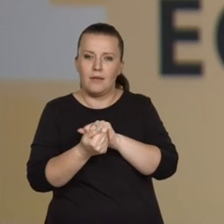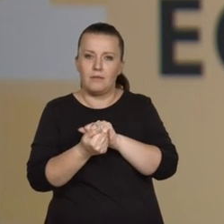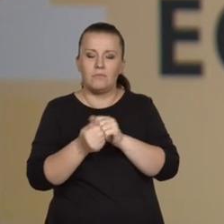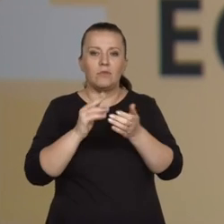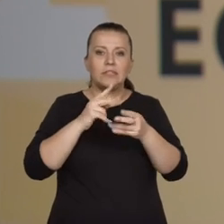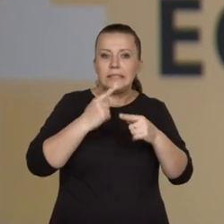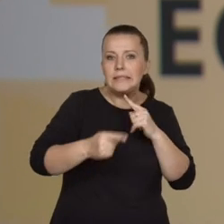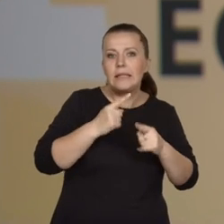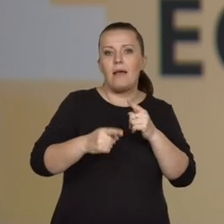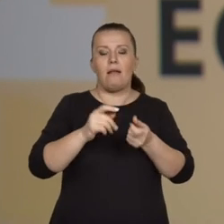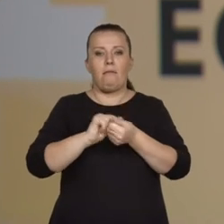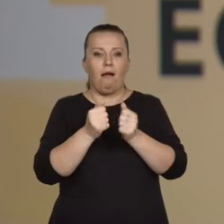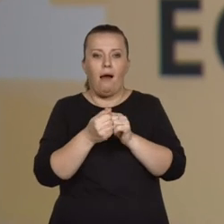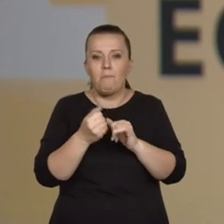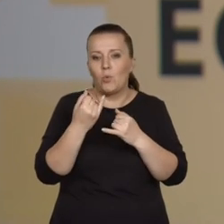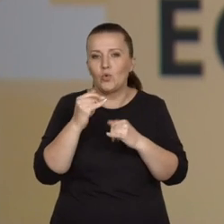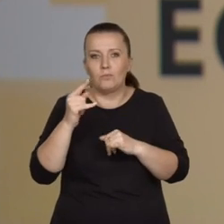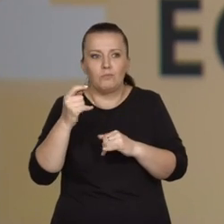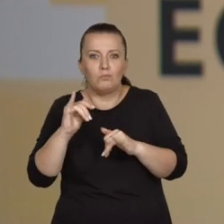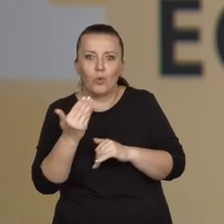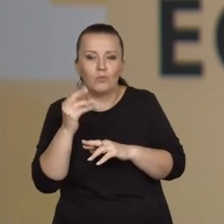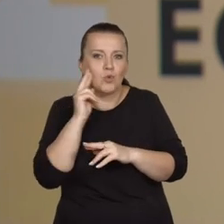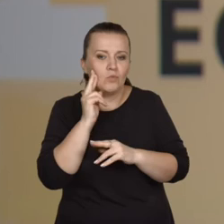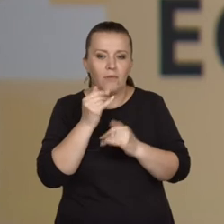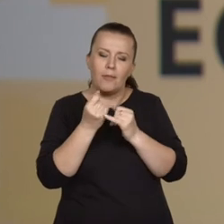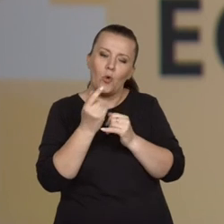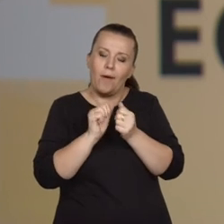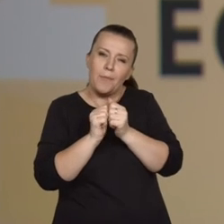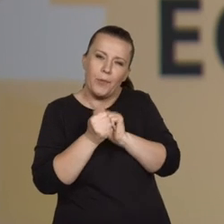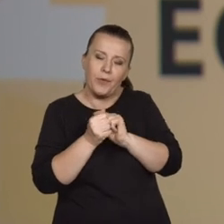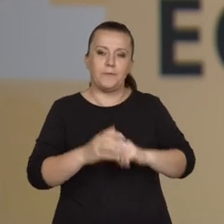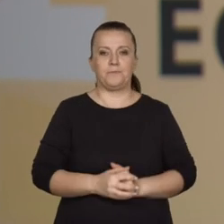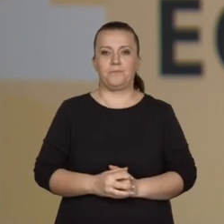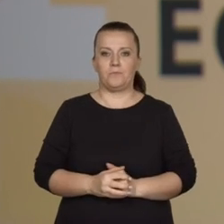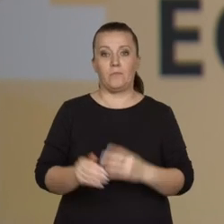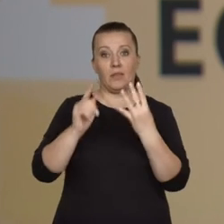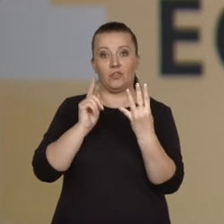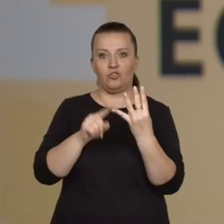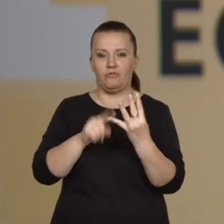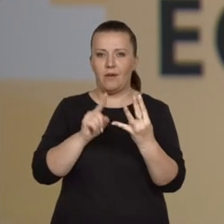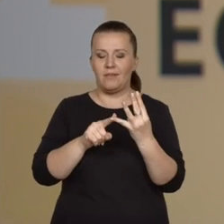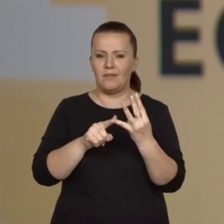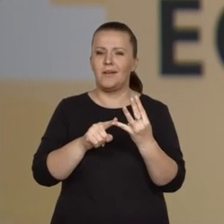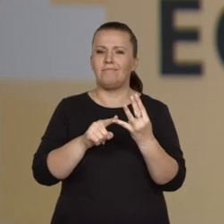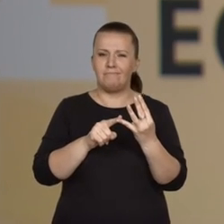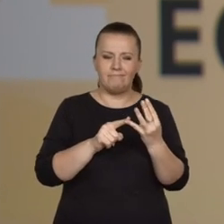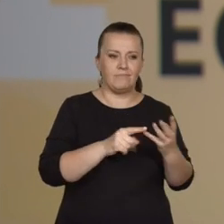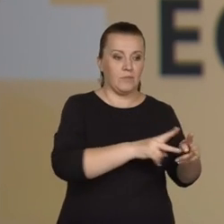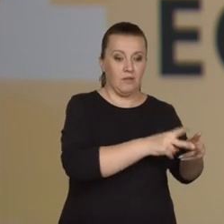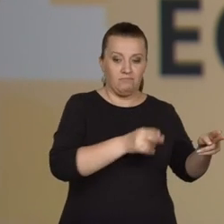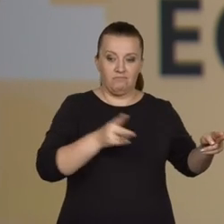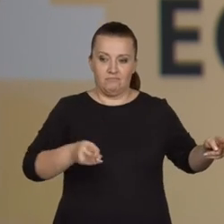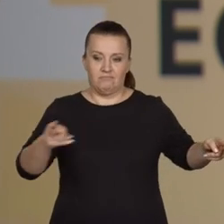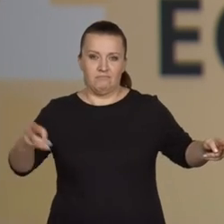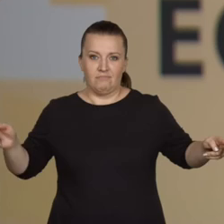konteksty. I czwarta rzecz, która bardzo nam psuje obraz tego wielkiej przyjaźni w